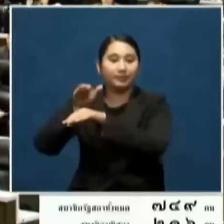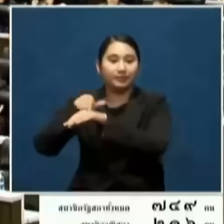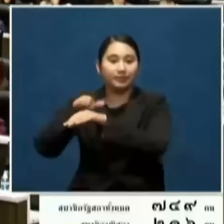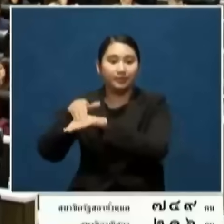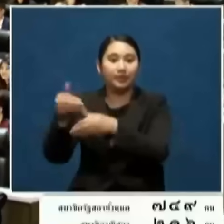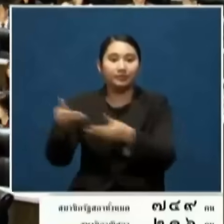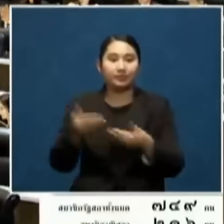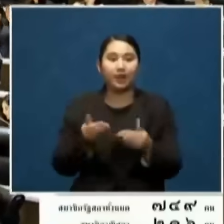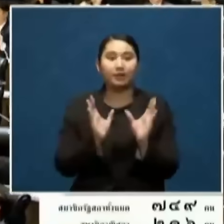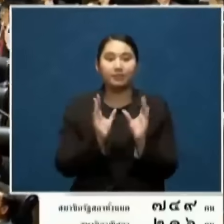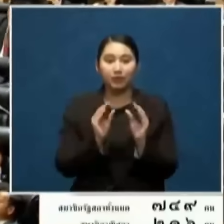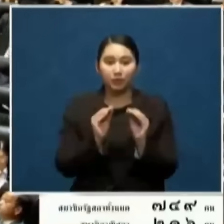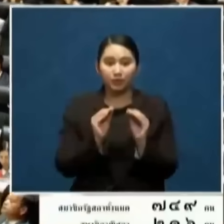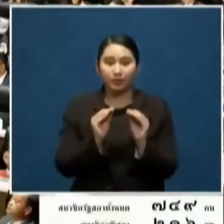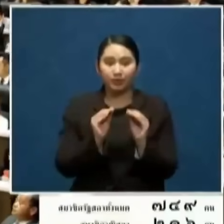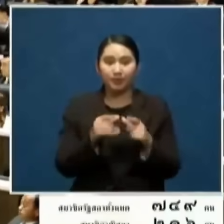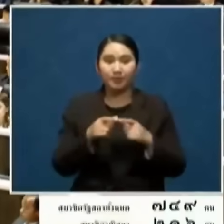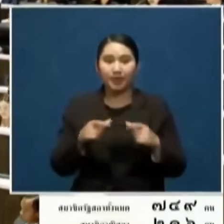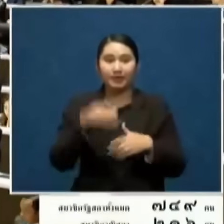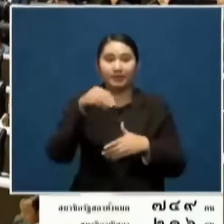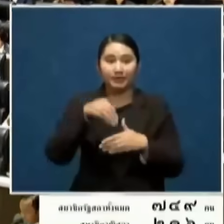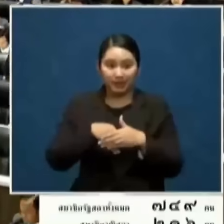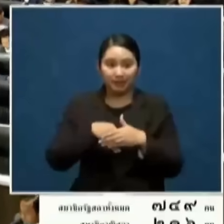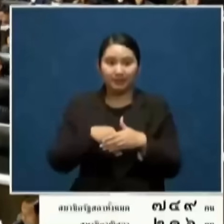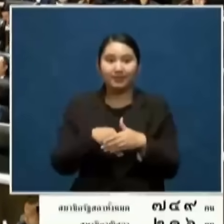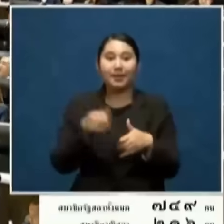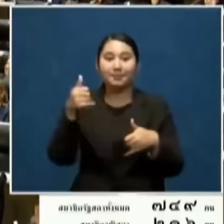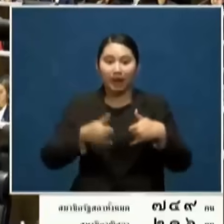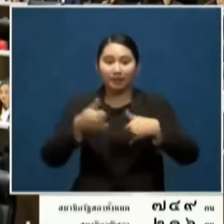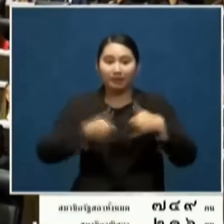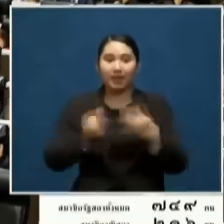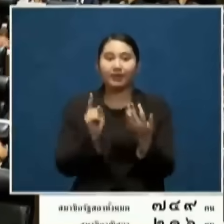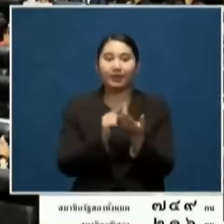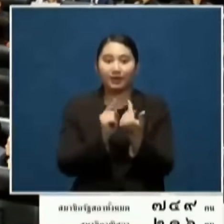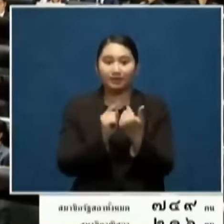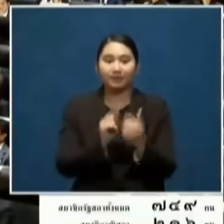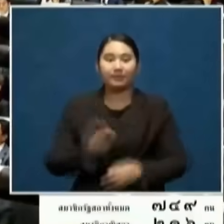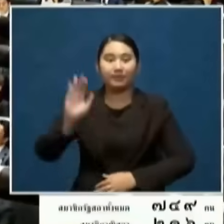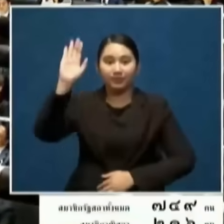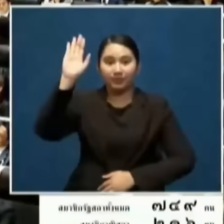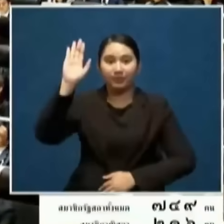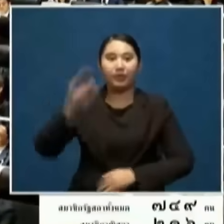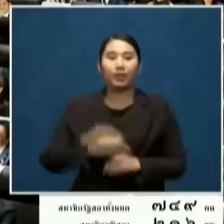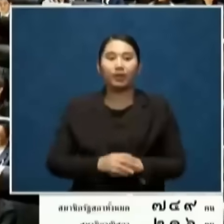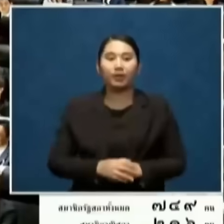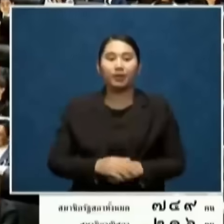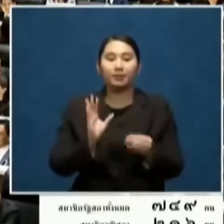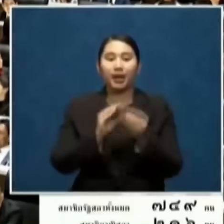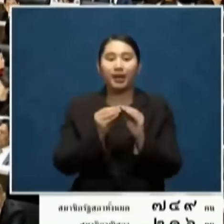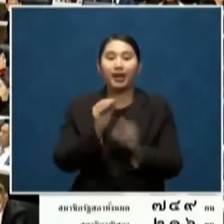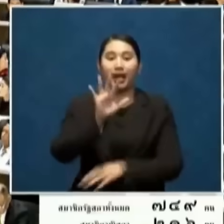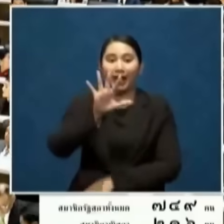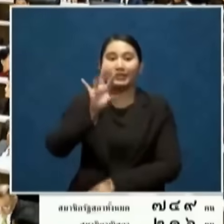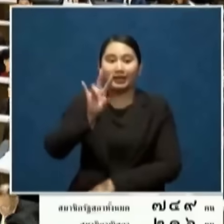ให้ก็รับรองตัวเองก็ได้เนี่ยนะคะซึ่งก็เห็นได้ว่าการถ่ายทอดนะคะถ่ายทอดสดการประชุมนะคะการโหวตเลือกนายก